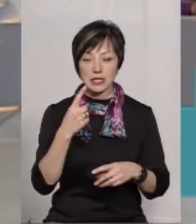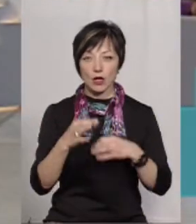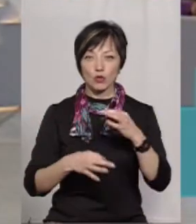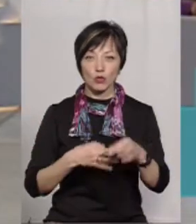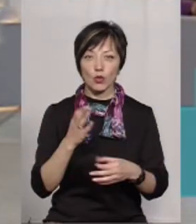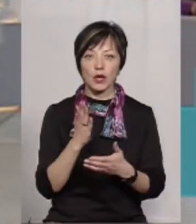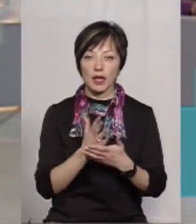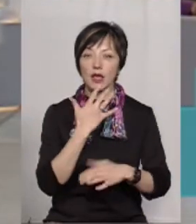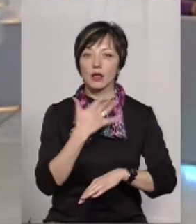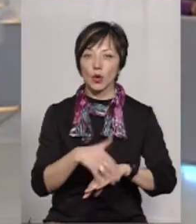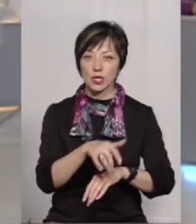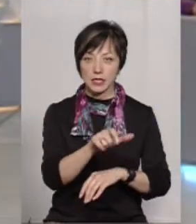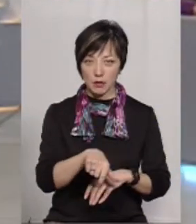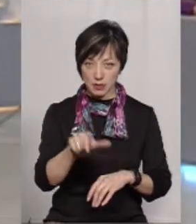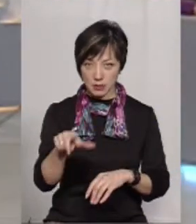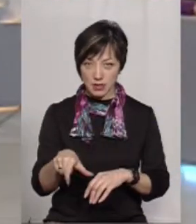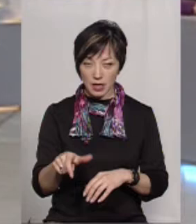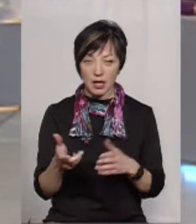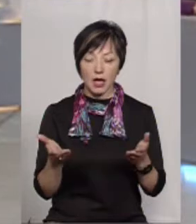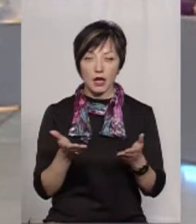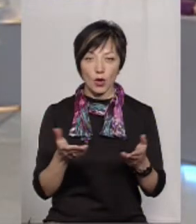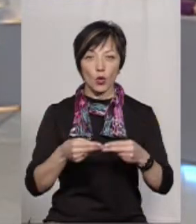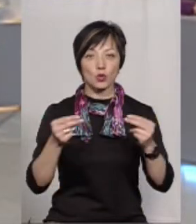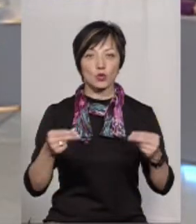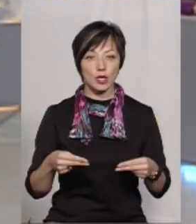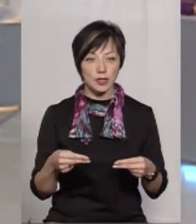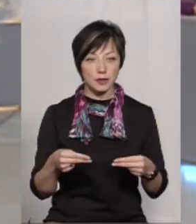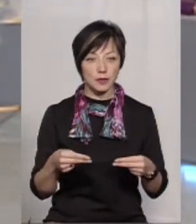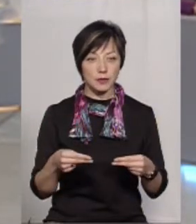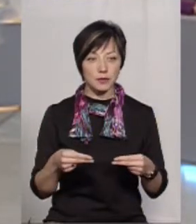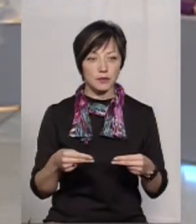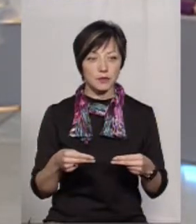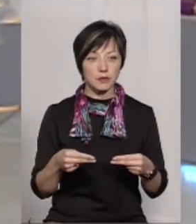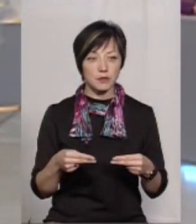добу є іноземці, які одружилися.